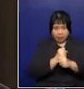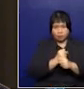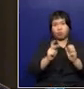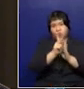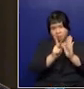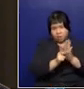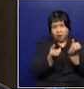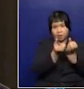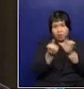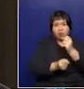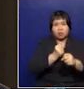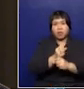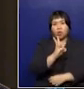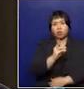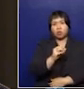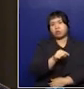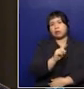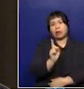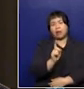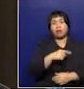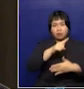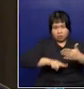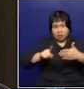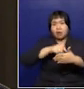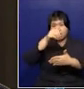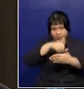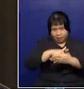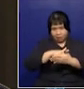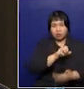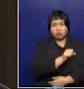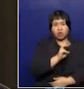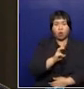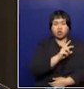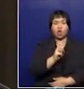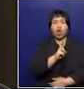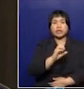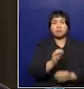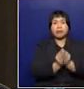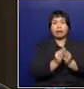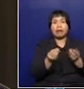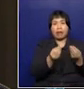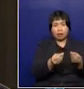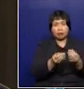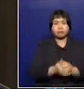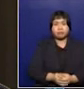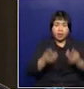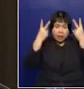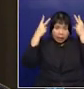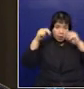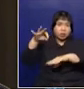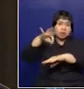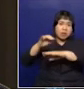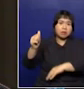ายรัฐธรรมนูญปี60นั่นคืออะไรฮะต้องเลือกตั้งฮะสว250ต้องมาโหวตฮะท่านพลเอกประยุทธ์ก็จะกลับมาเป็นน